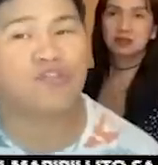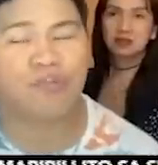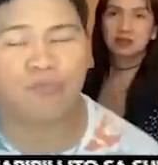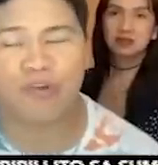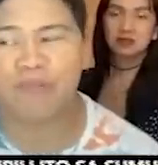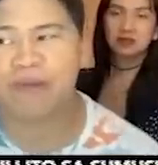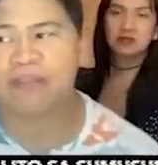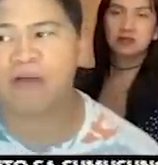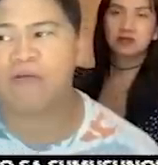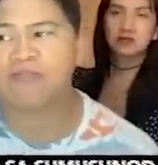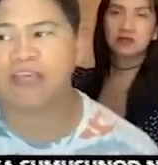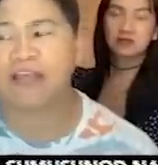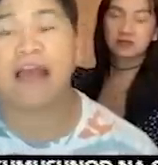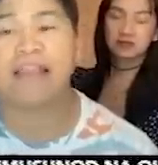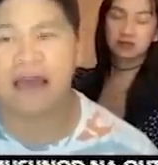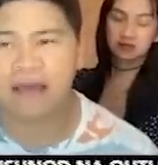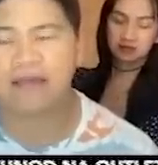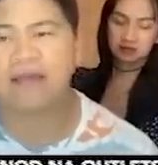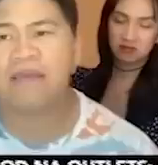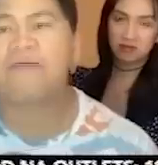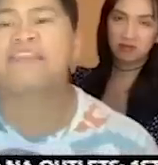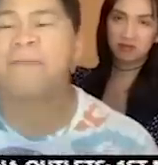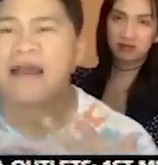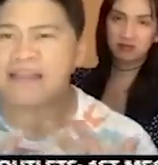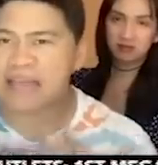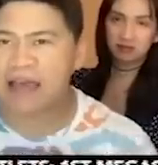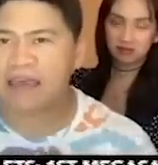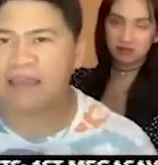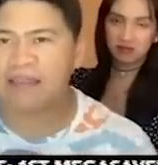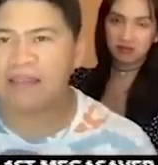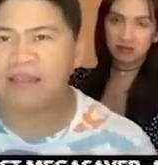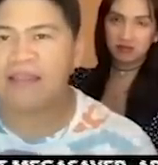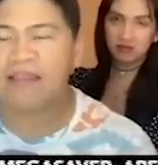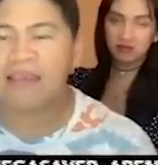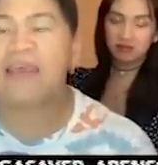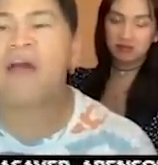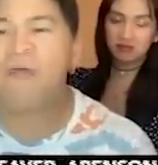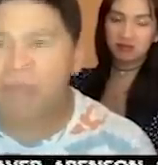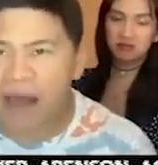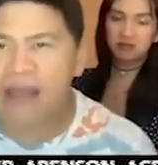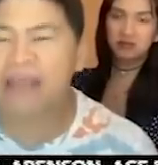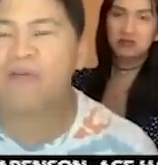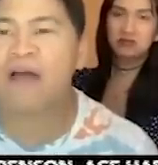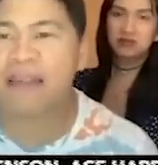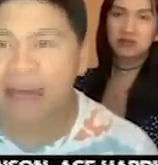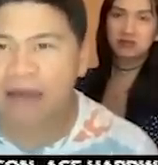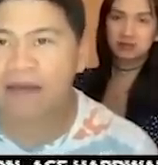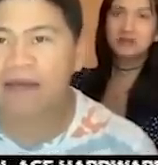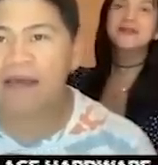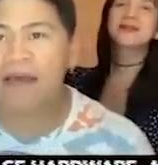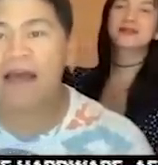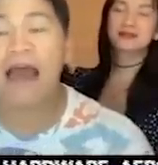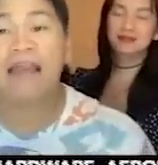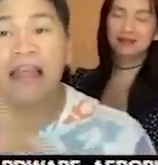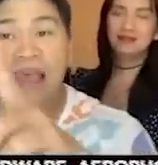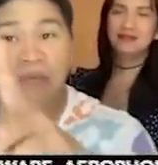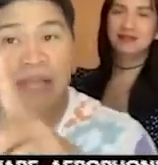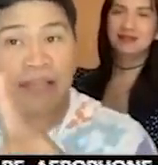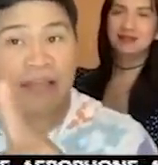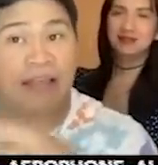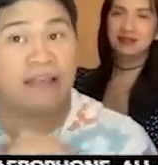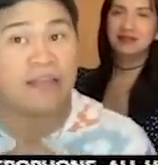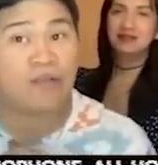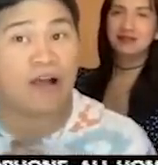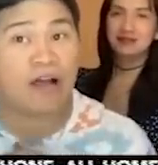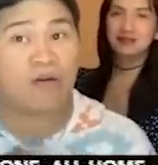umano ng dating manager, nang sabihin nito na hindi na siya nakakatanggap ng komisyon sa nakaraang 2 taon. Depensa